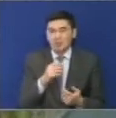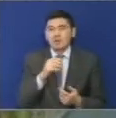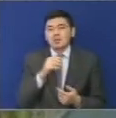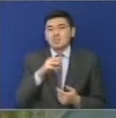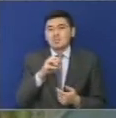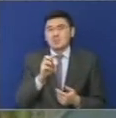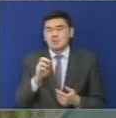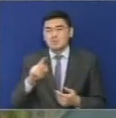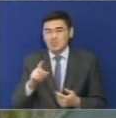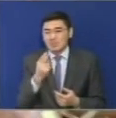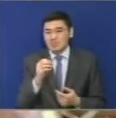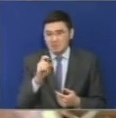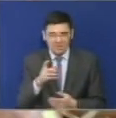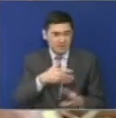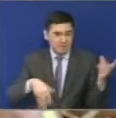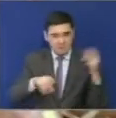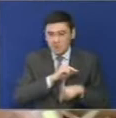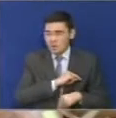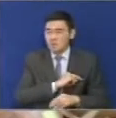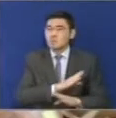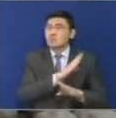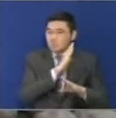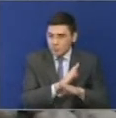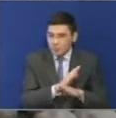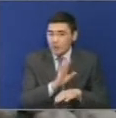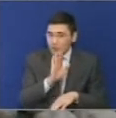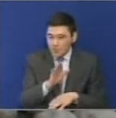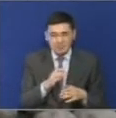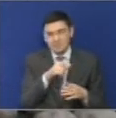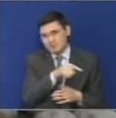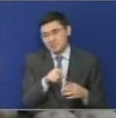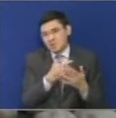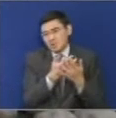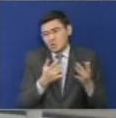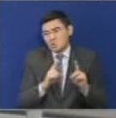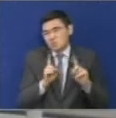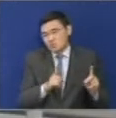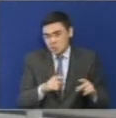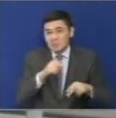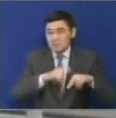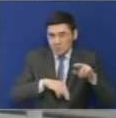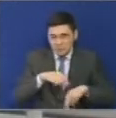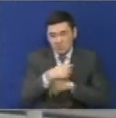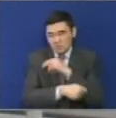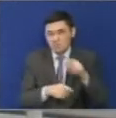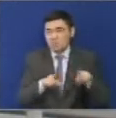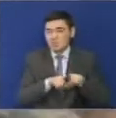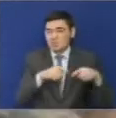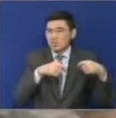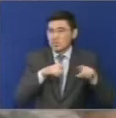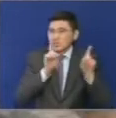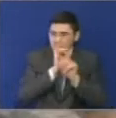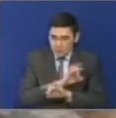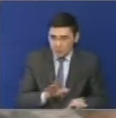жұмыстарына тыйым салынды. Бөлшек сауда арқылы сатылатын құрылыс материалдарды әзірге саудаланбайды. Қазірде басты назарда әлеуметтік маңызы